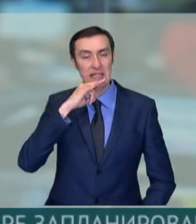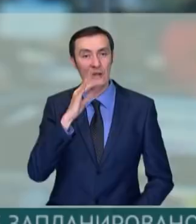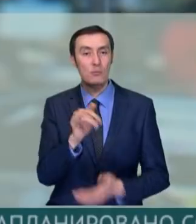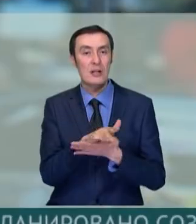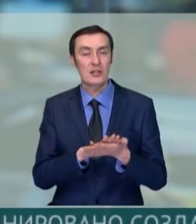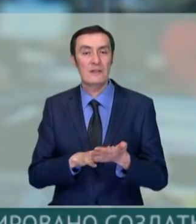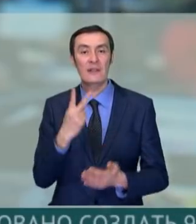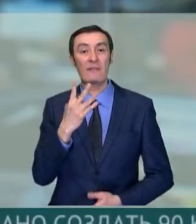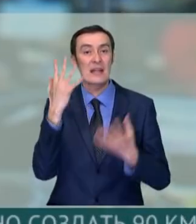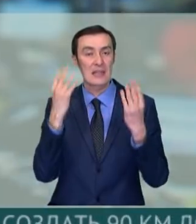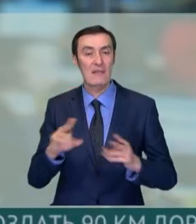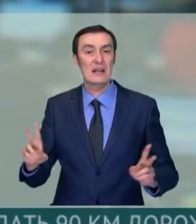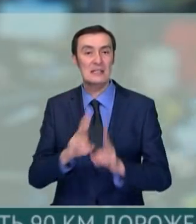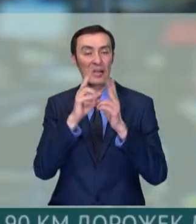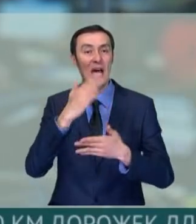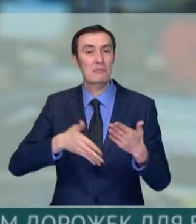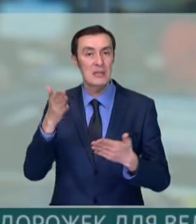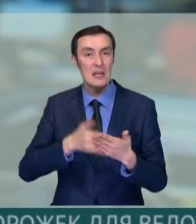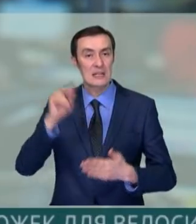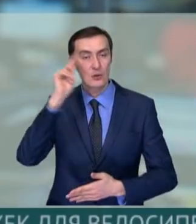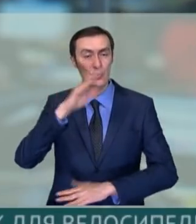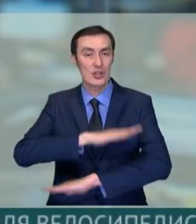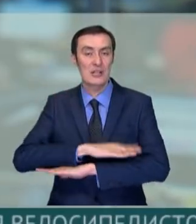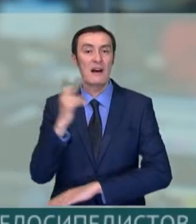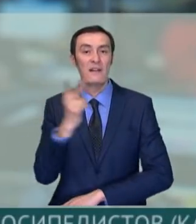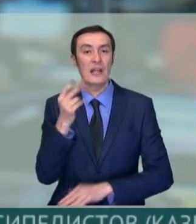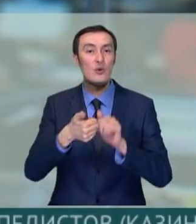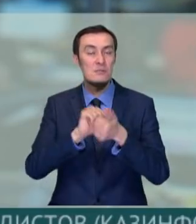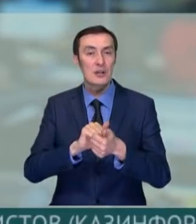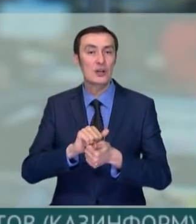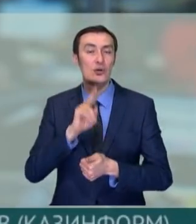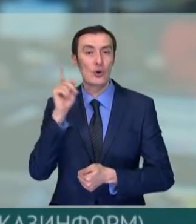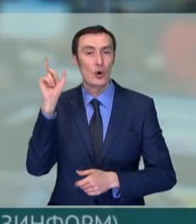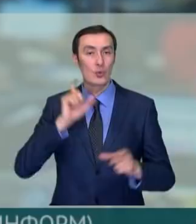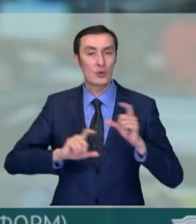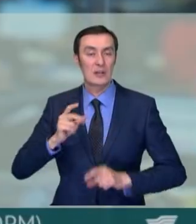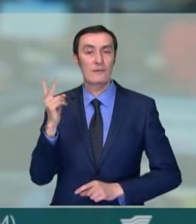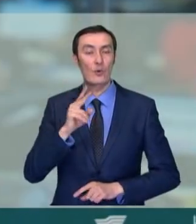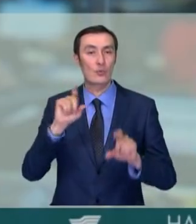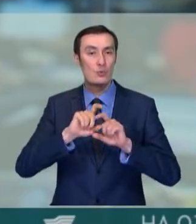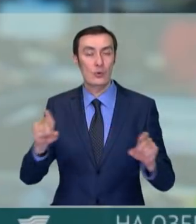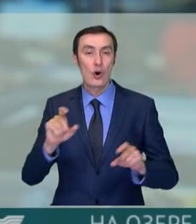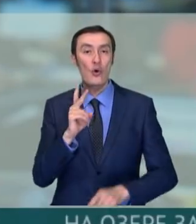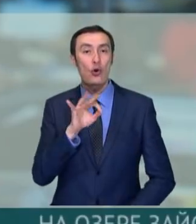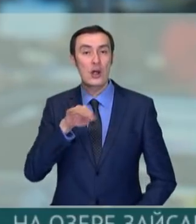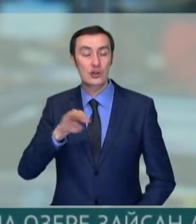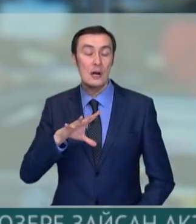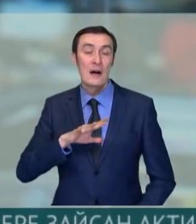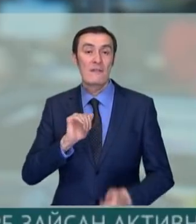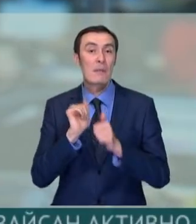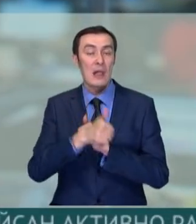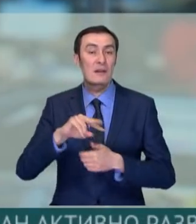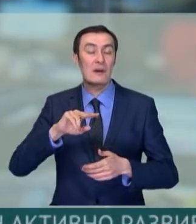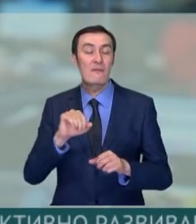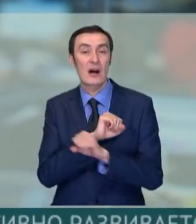продержатся еще 2 дня. В Астане отменили занятия учащихся 2-й смены и студентов до 2-го курса колледжей. Внеплановые выходные объявили